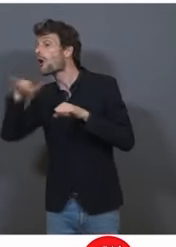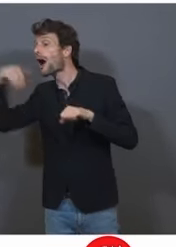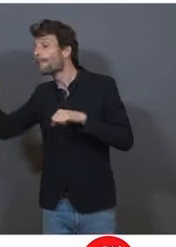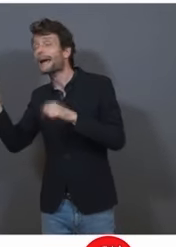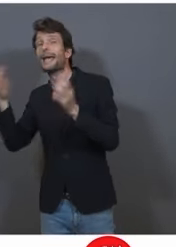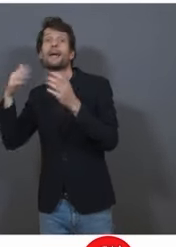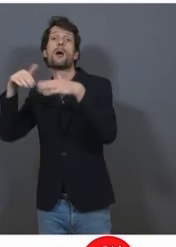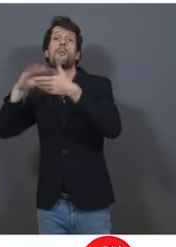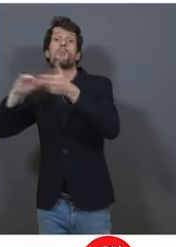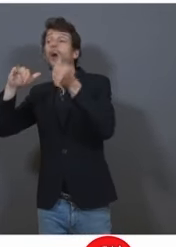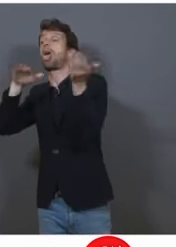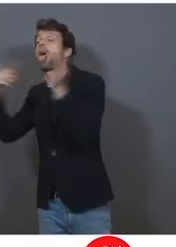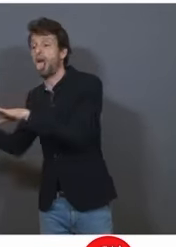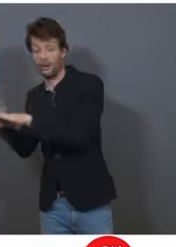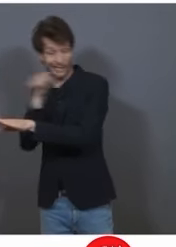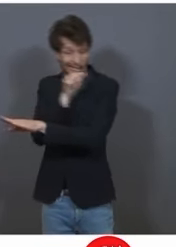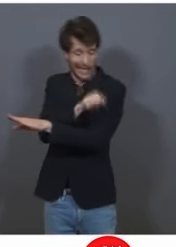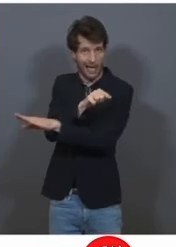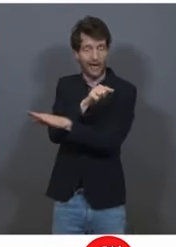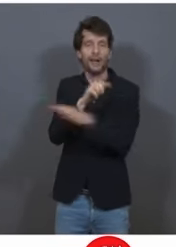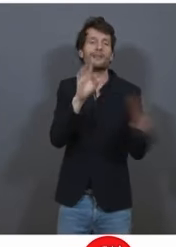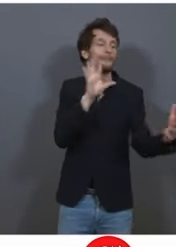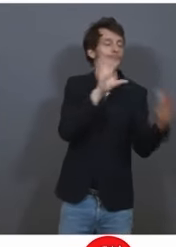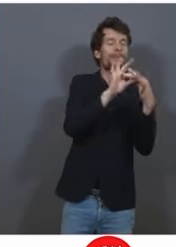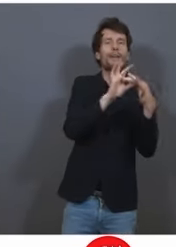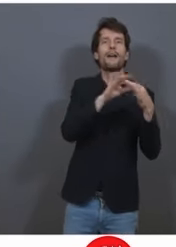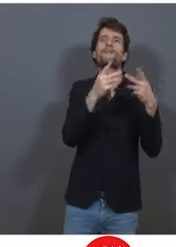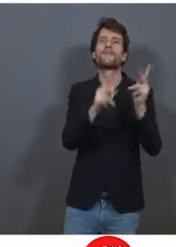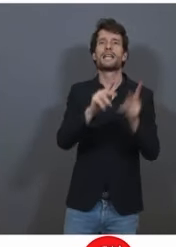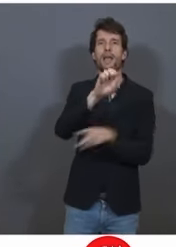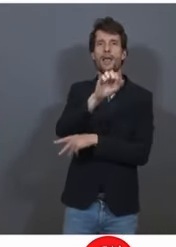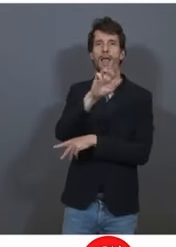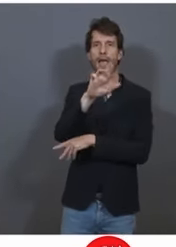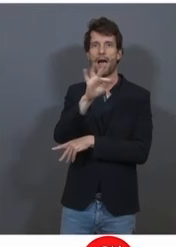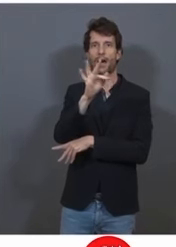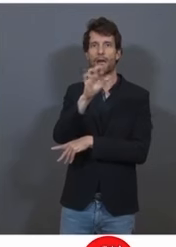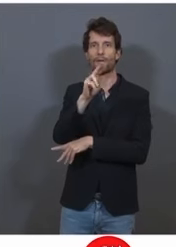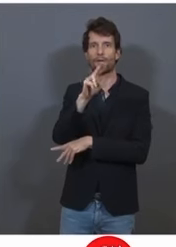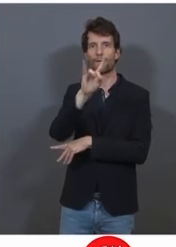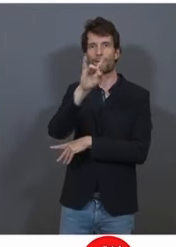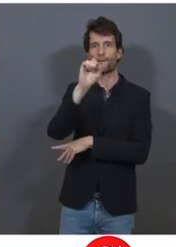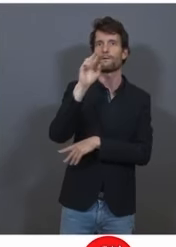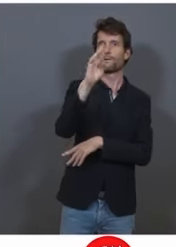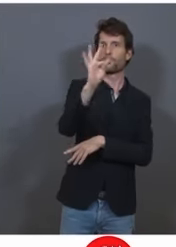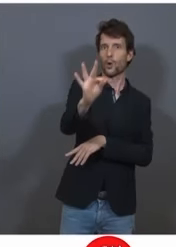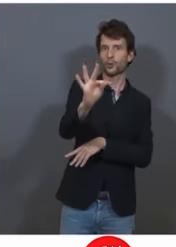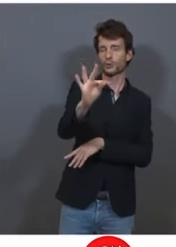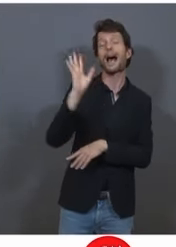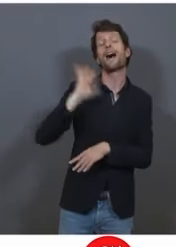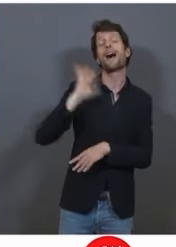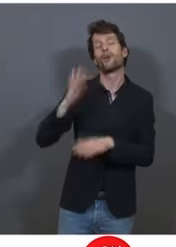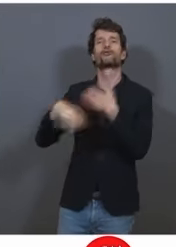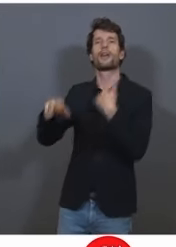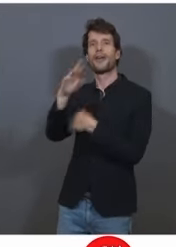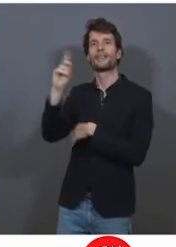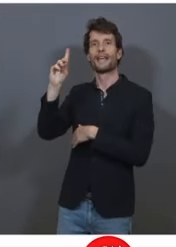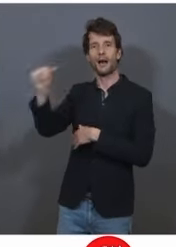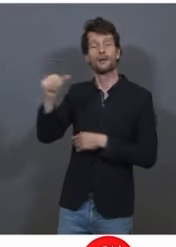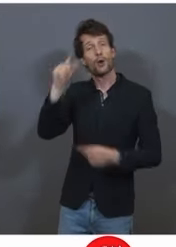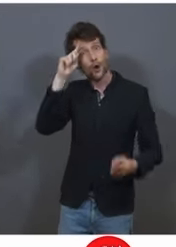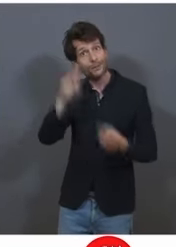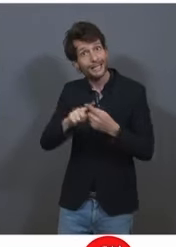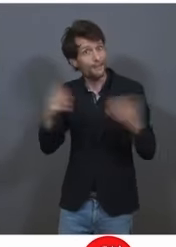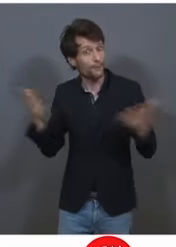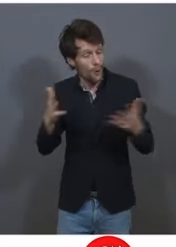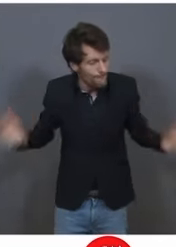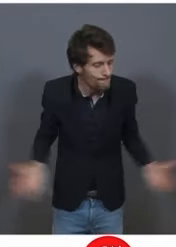la ville d'Erfurt, alors en RDA. L'un des buts explicites de ce jumelage étant de favoriser la promotion de la